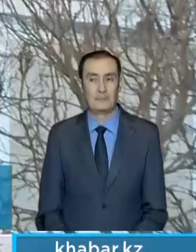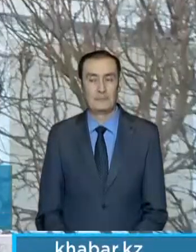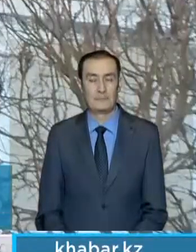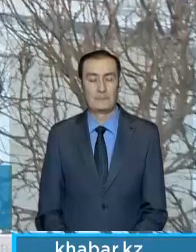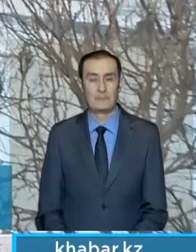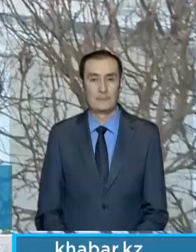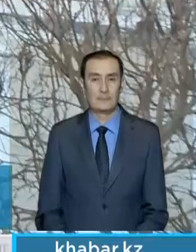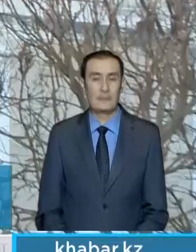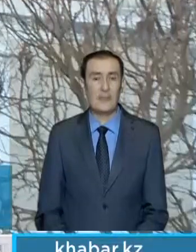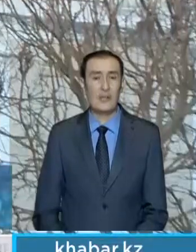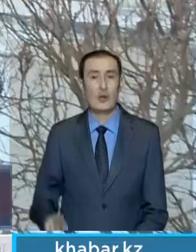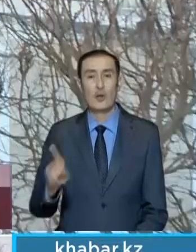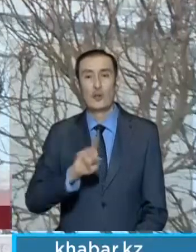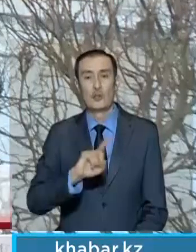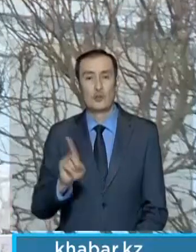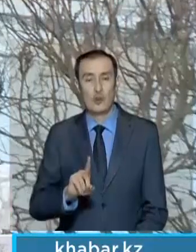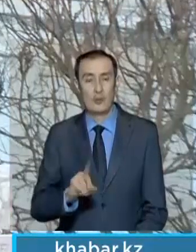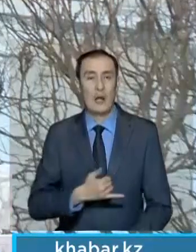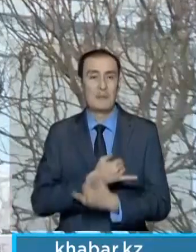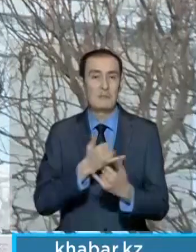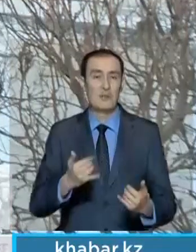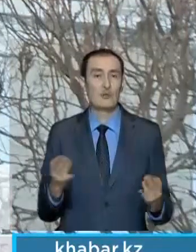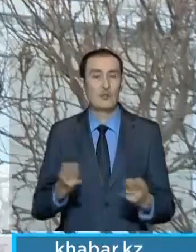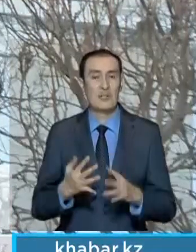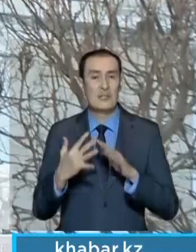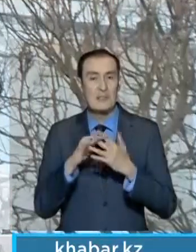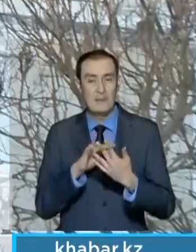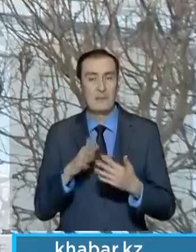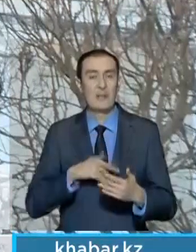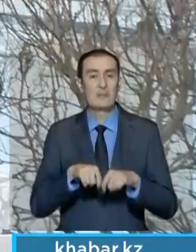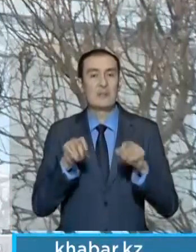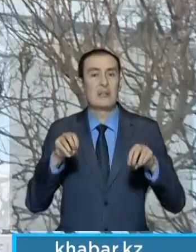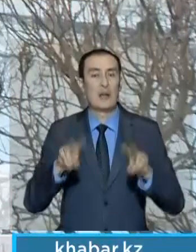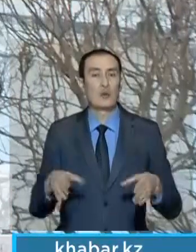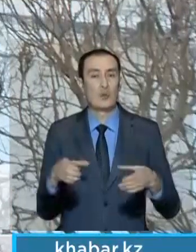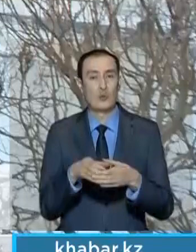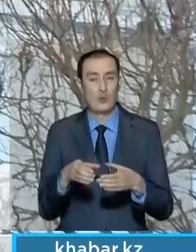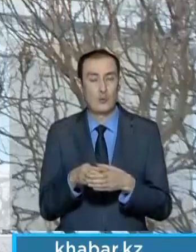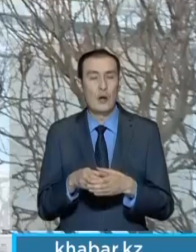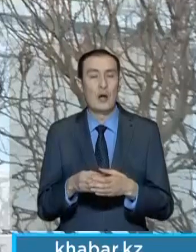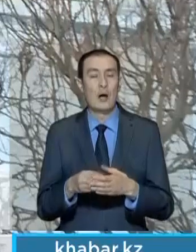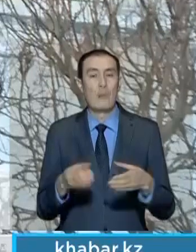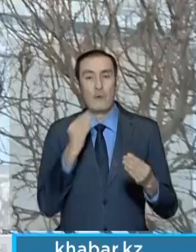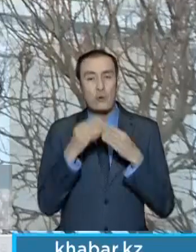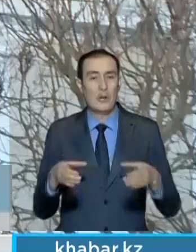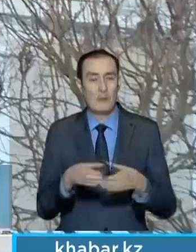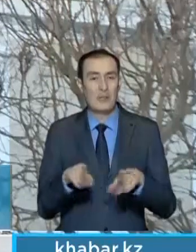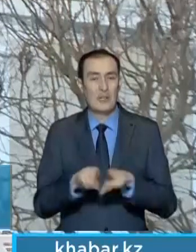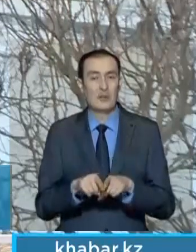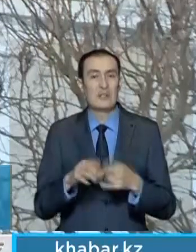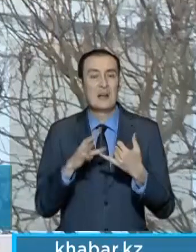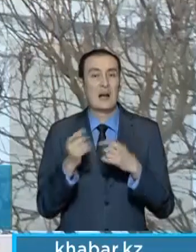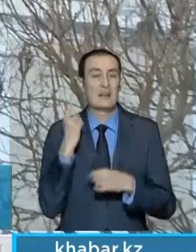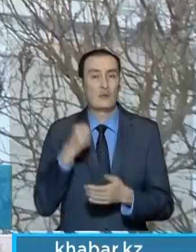Долгов чтобы охватить все нуждающиеся хозяйство Мы создали специальную рабочую группу условия прод корпорации таковы хозяйство с земельным